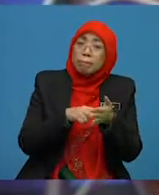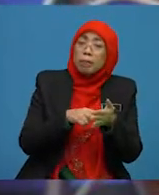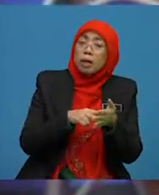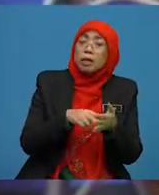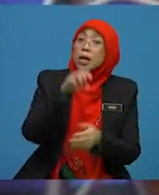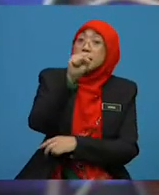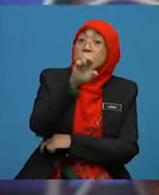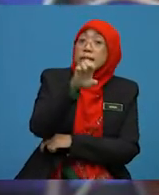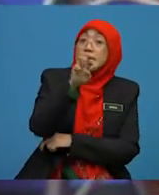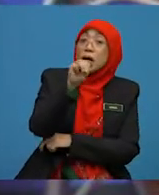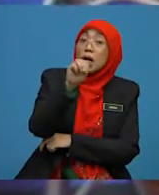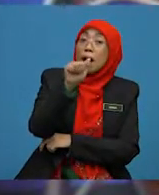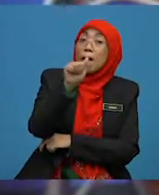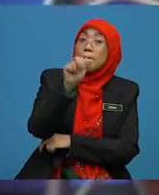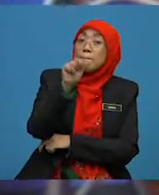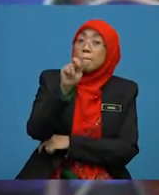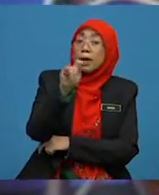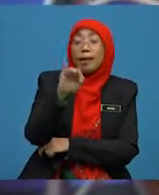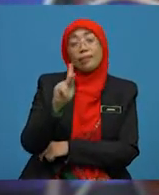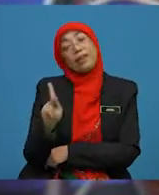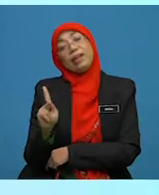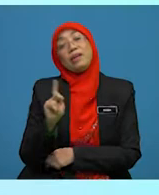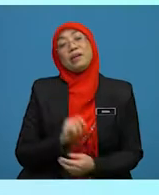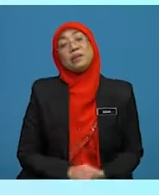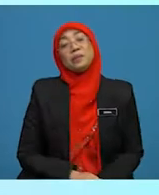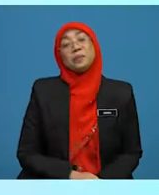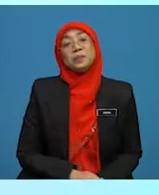konsep, perkataan dan rujukan.